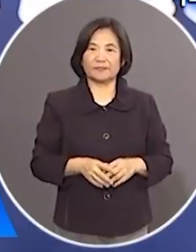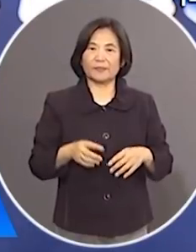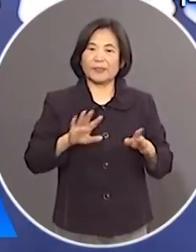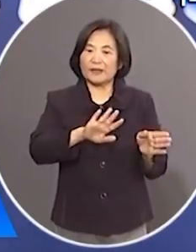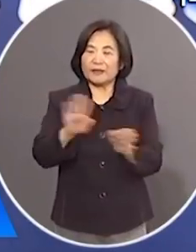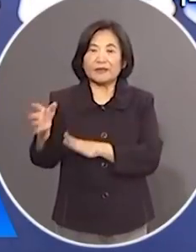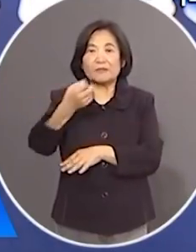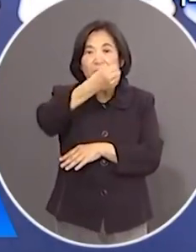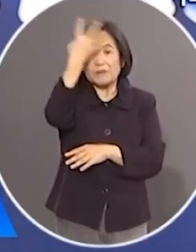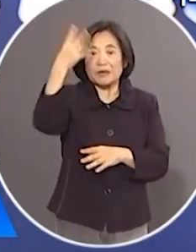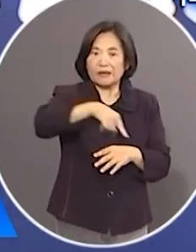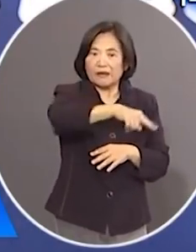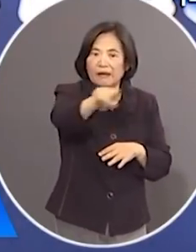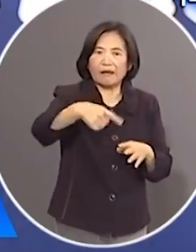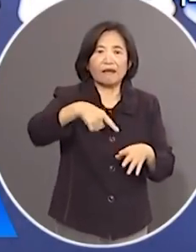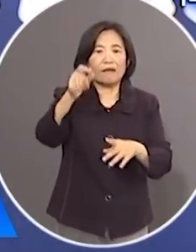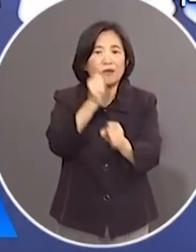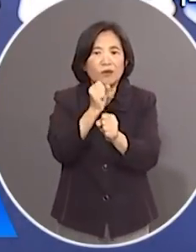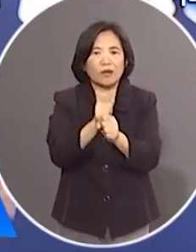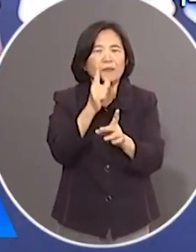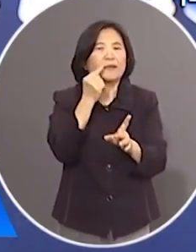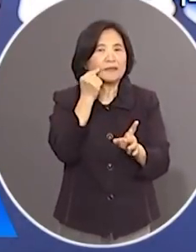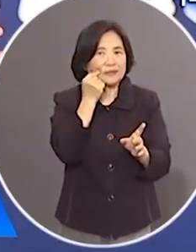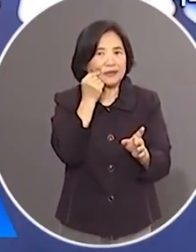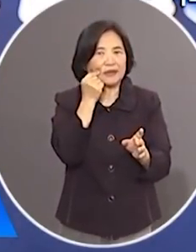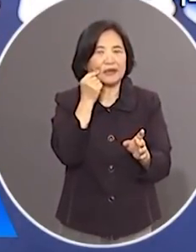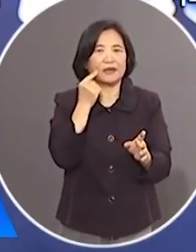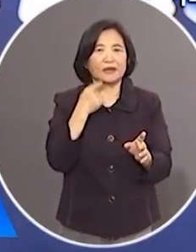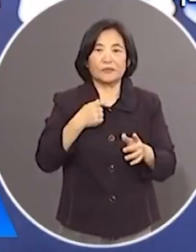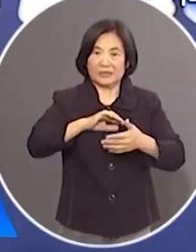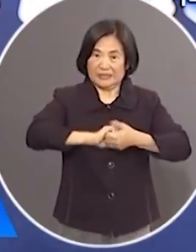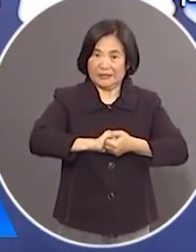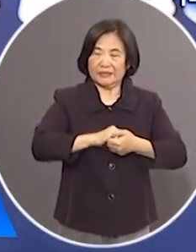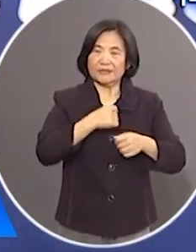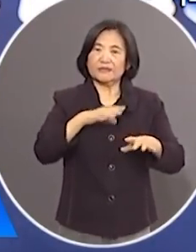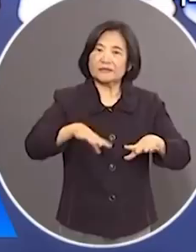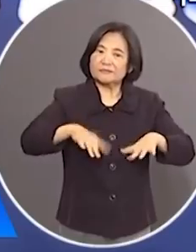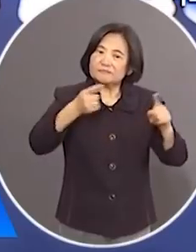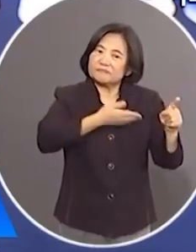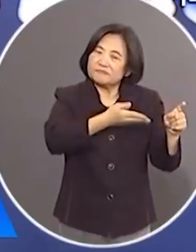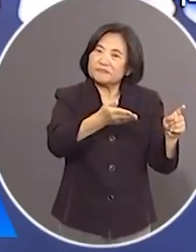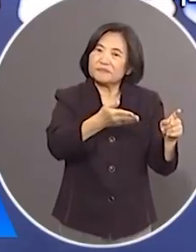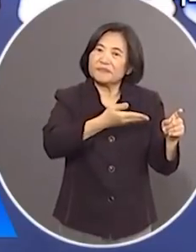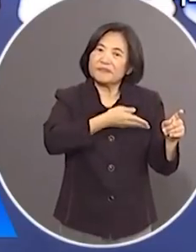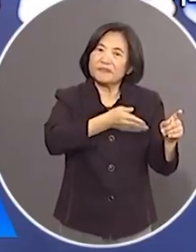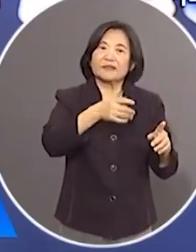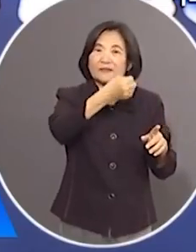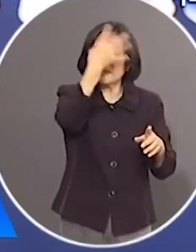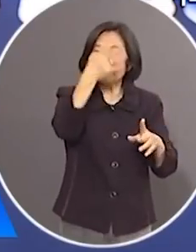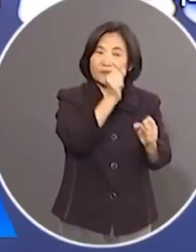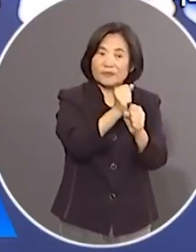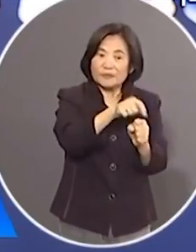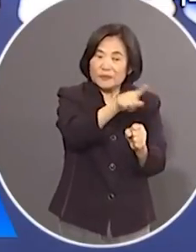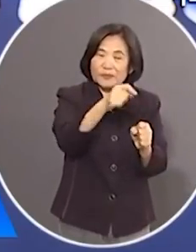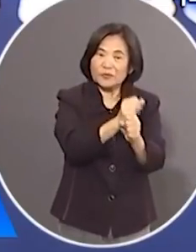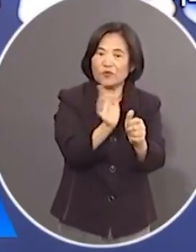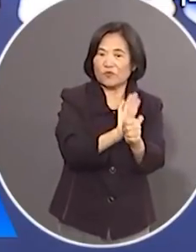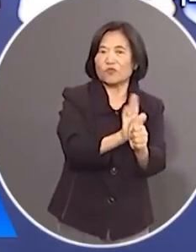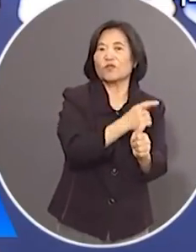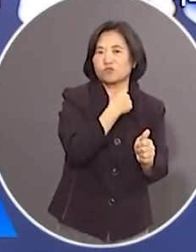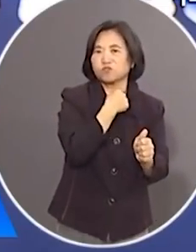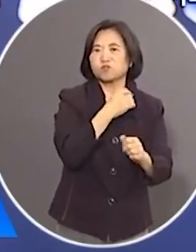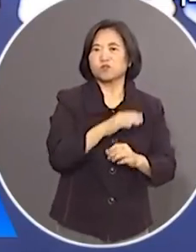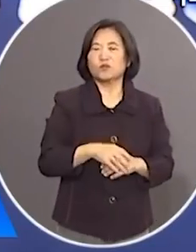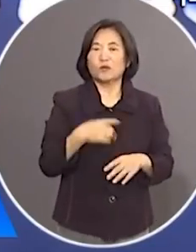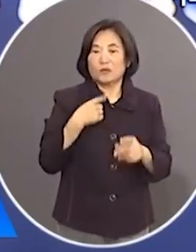年要就业是最困难的，所以我们要初次青年就业辅导，这是我们在这几